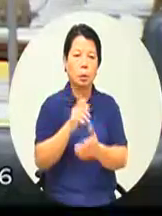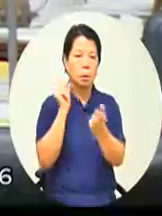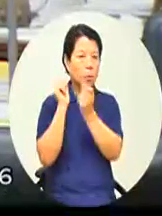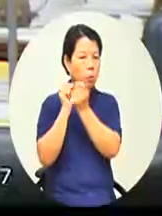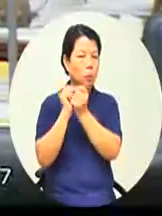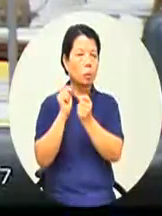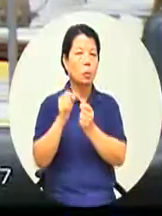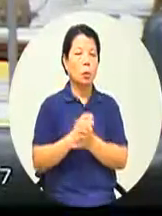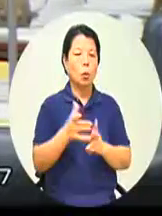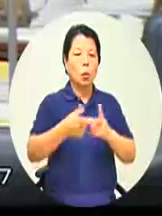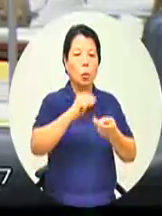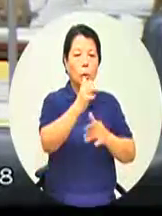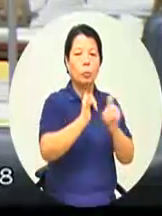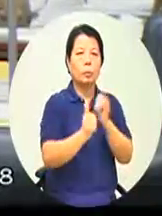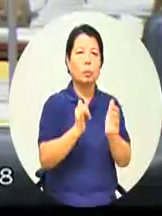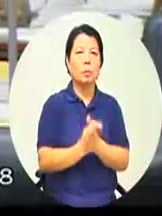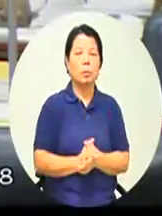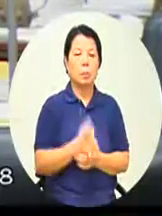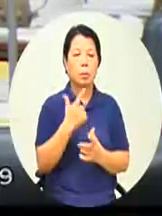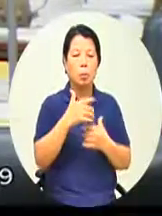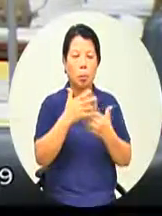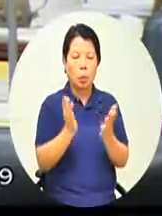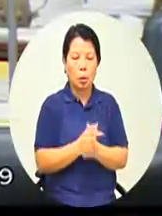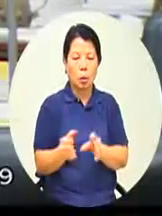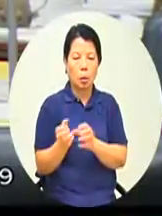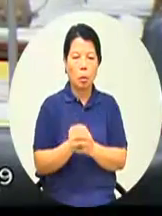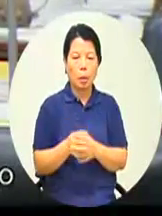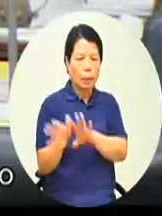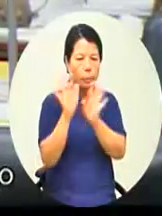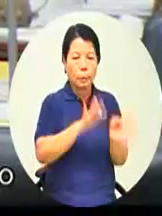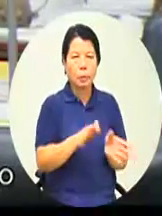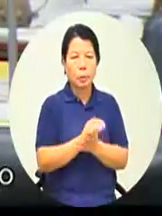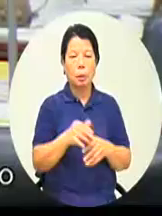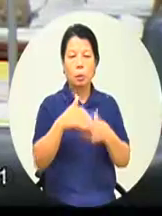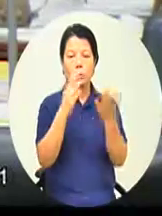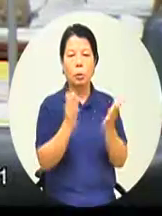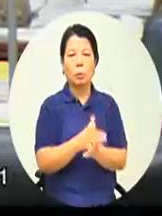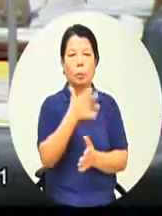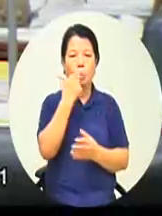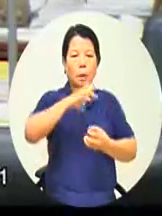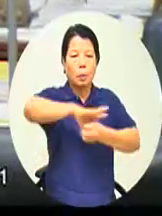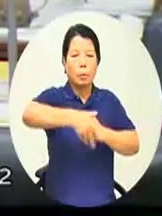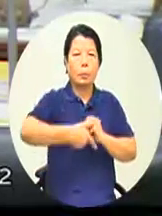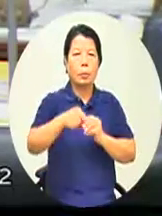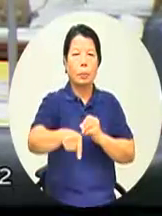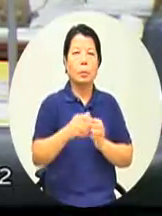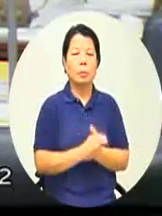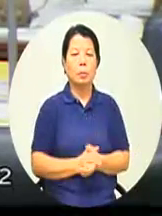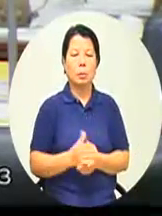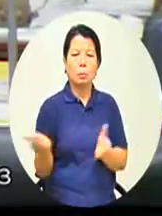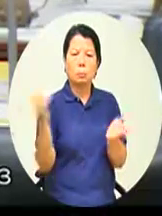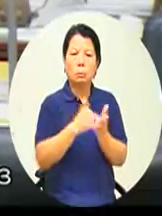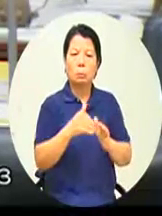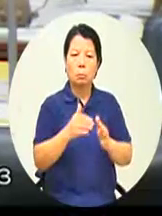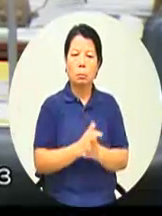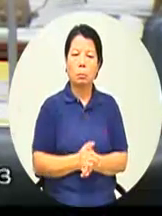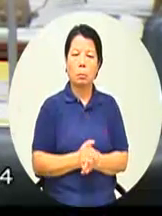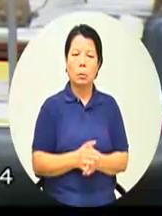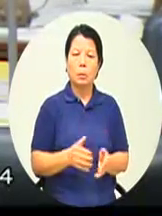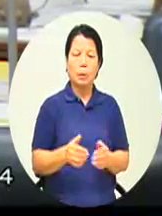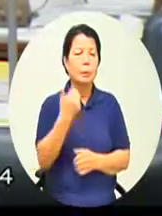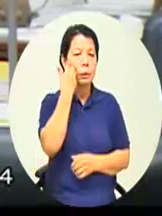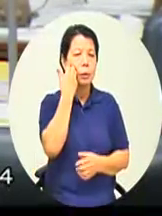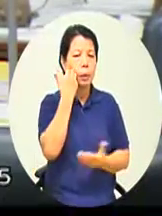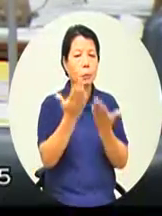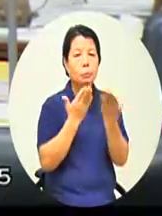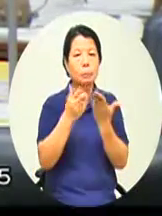多的跟民众之间所出的任何的状况，大家都出懒人包了，那要到底要让谁清楚的这